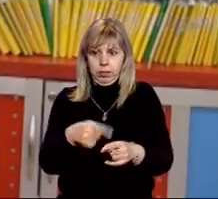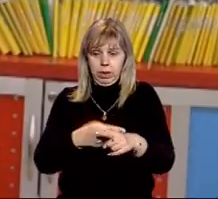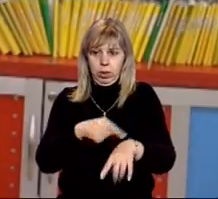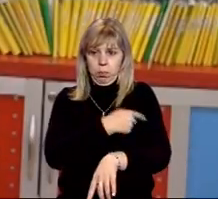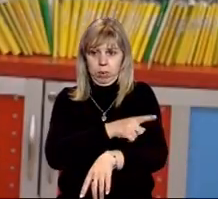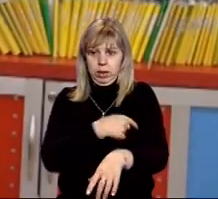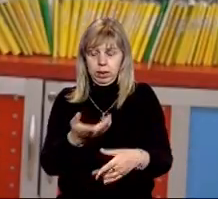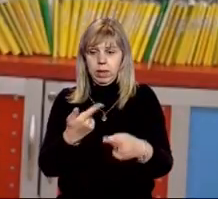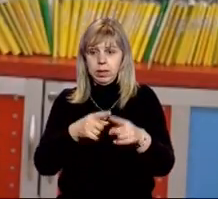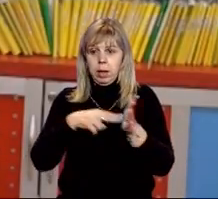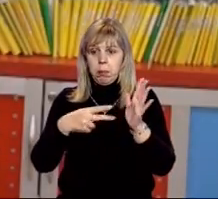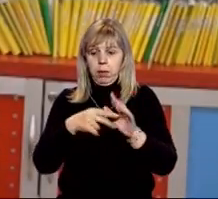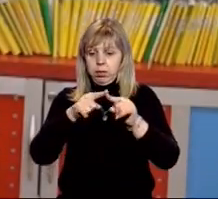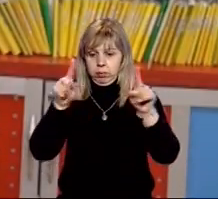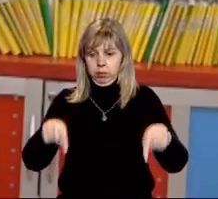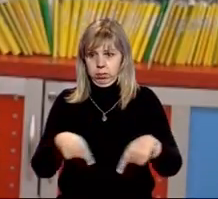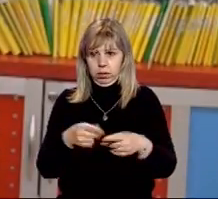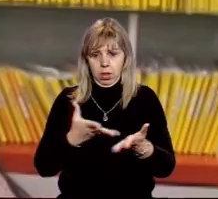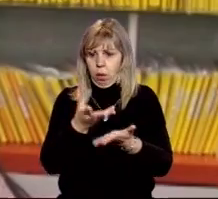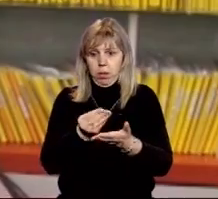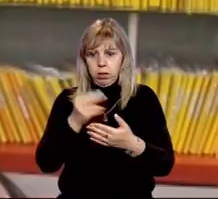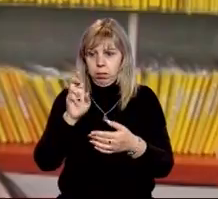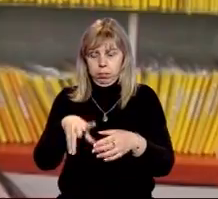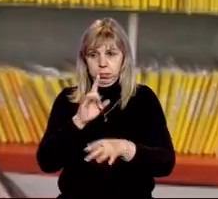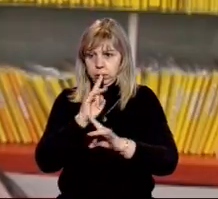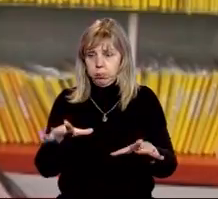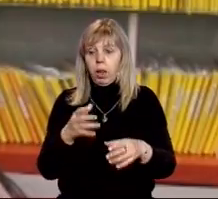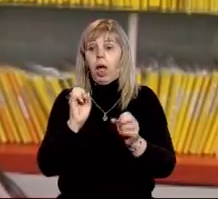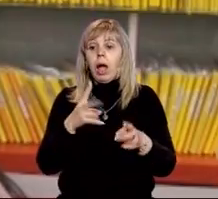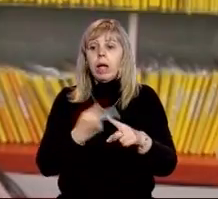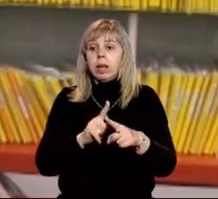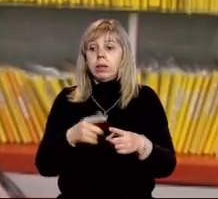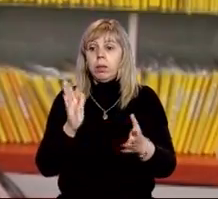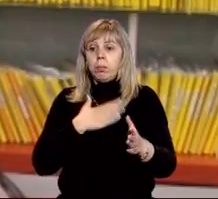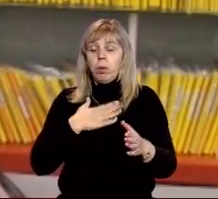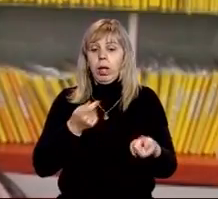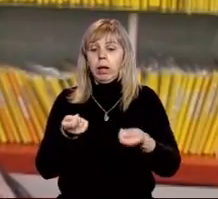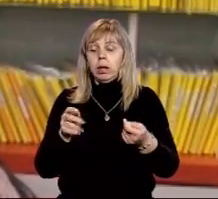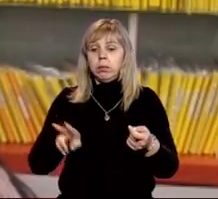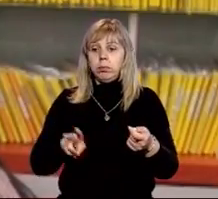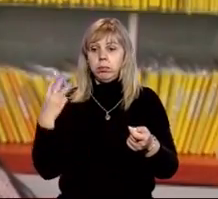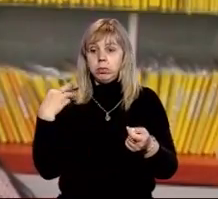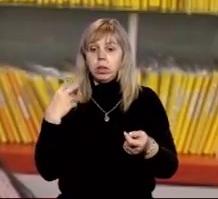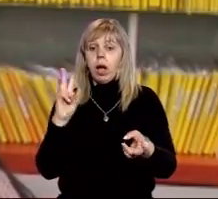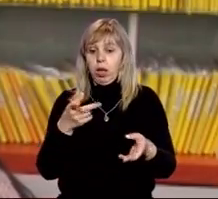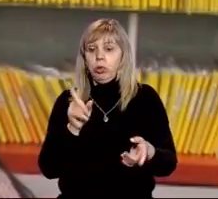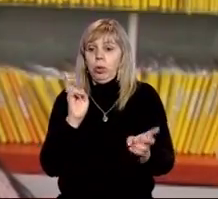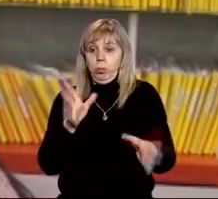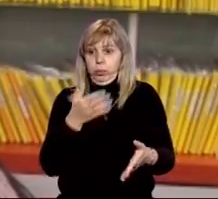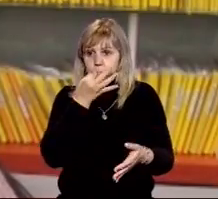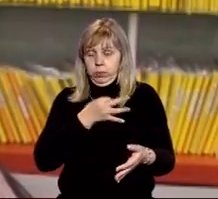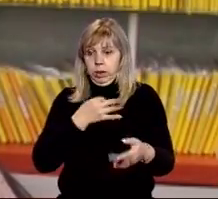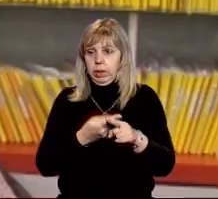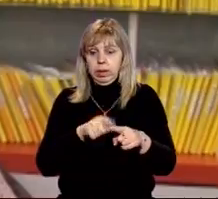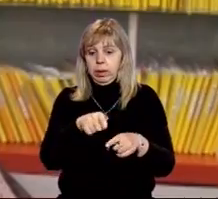в плані того, що цей бланк він не буде оплачуватися. Я не знаю, як на це відреагує моє керівництво. Тому що це не